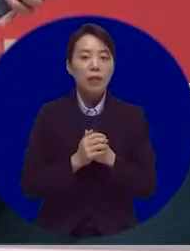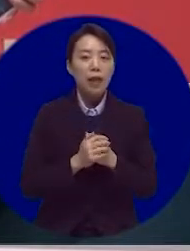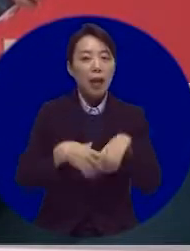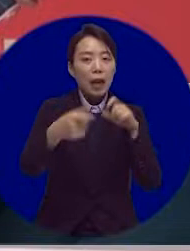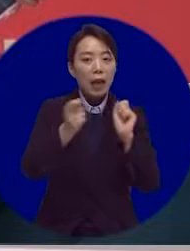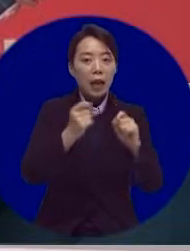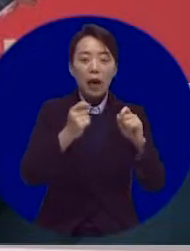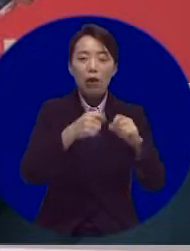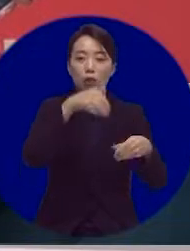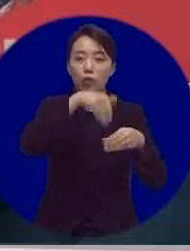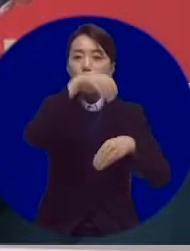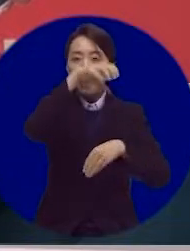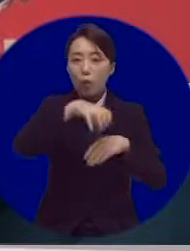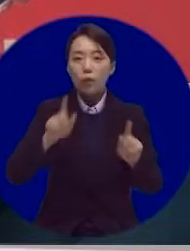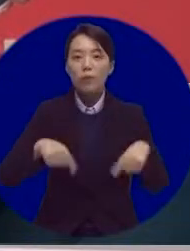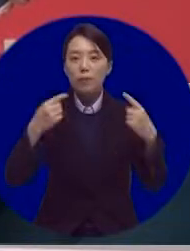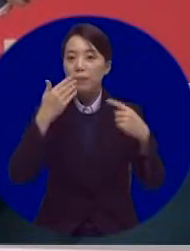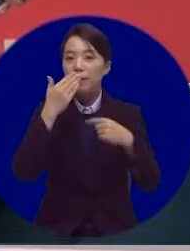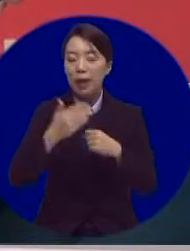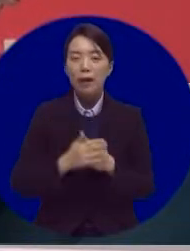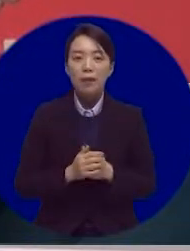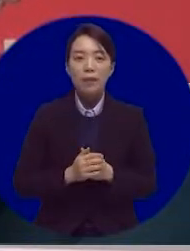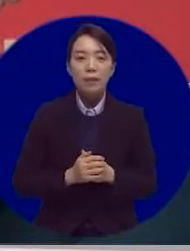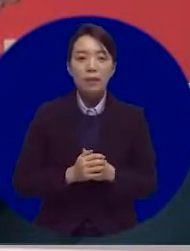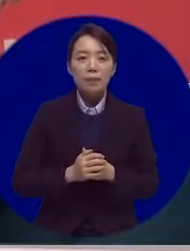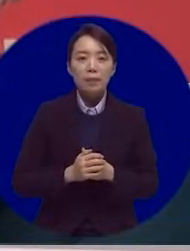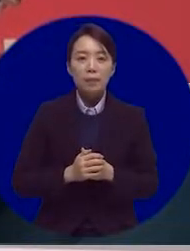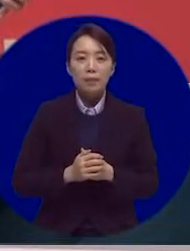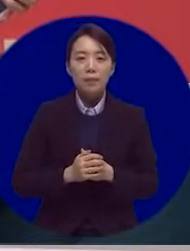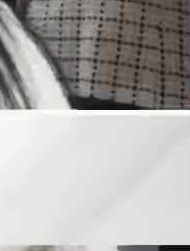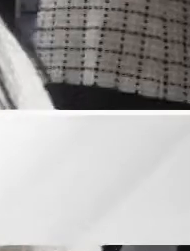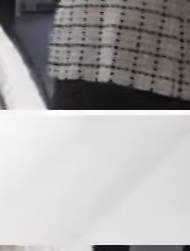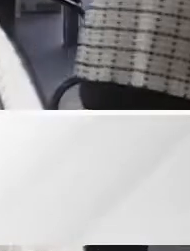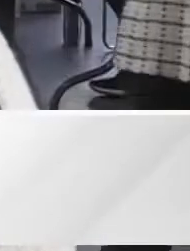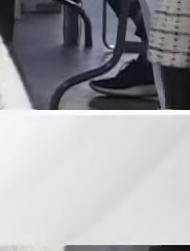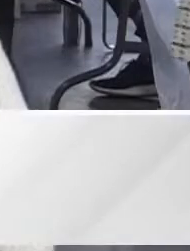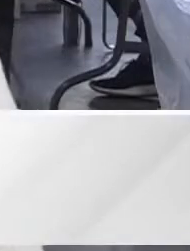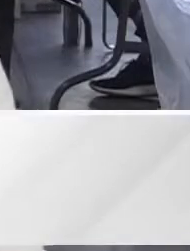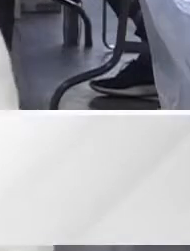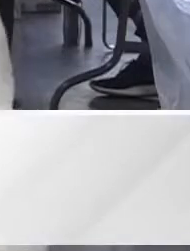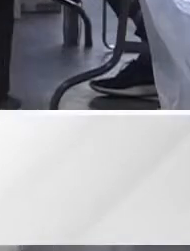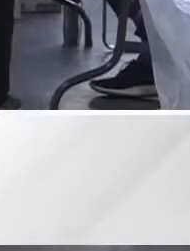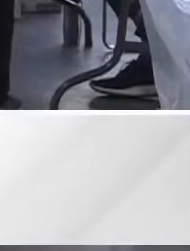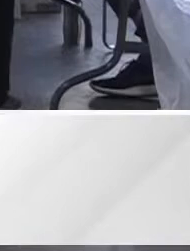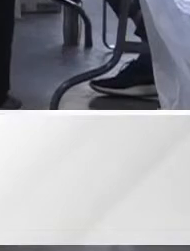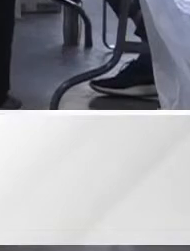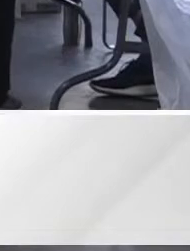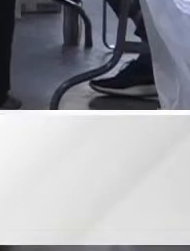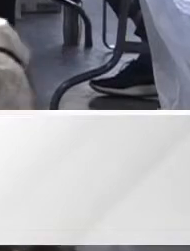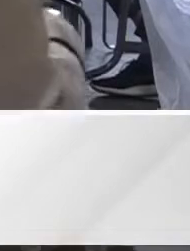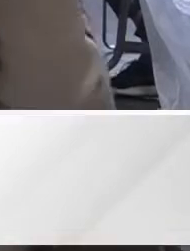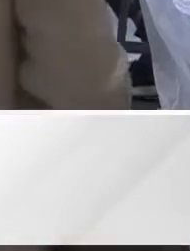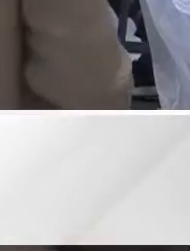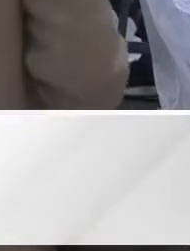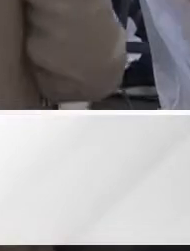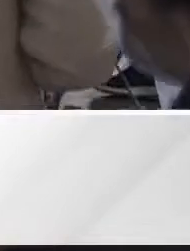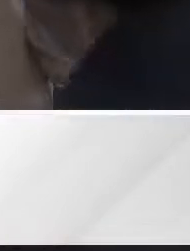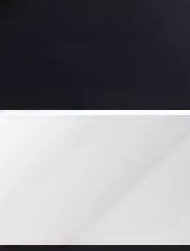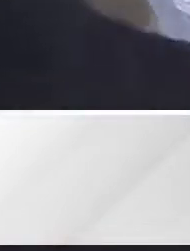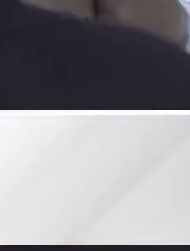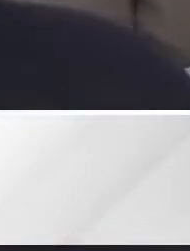가까운 사전투표소에서 투표할 수 있습니다. 관련 내용 알아봅니다. 제20대 대통령 선거에 총